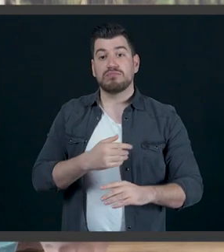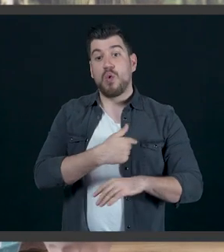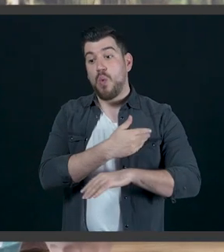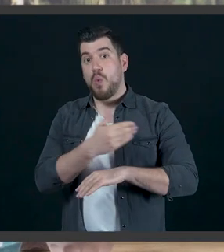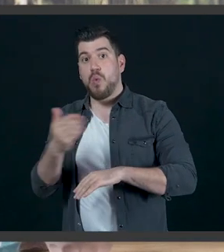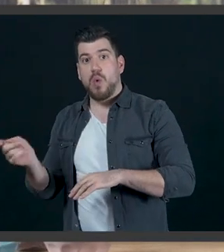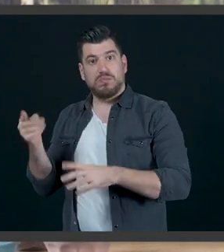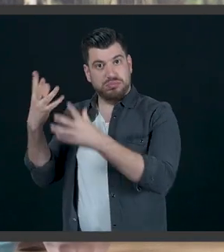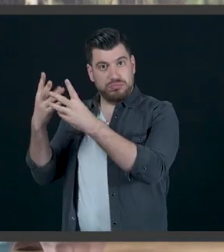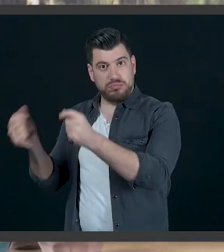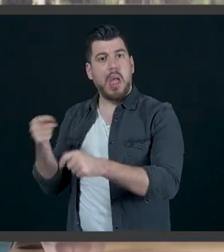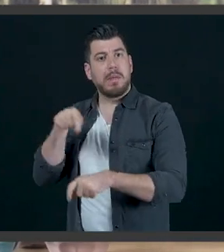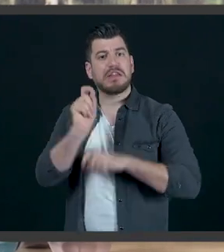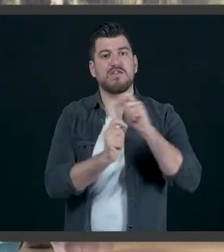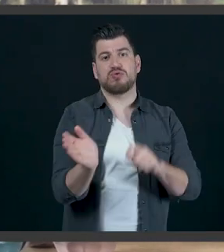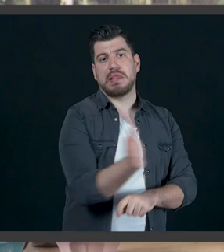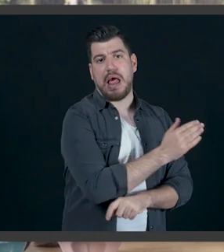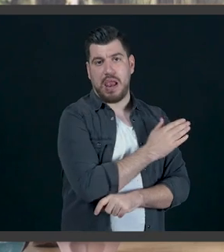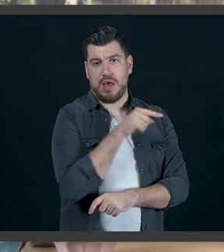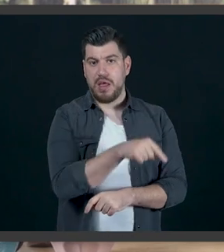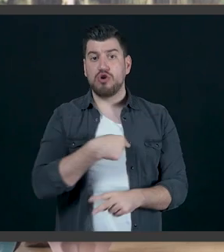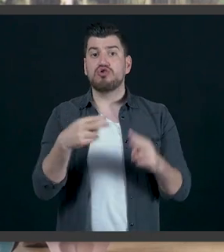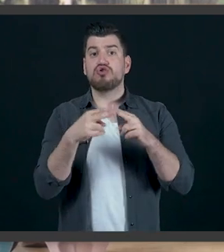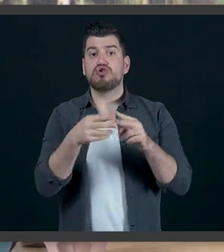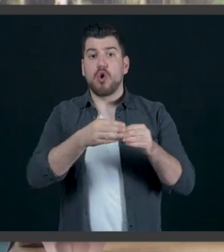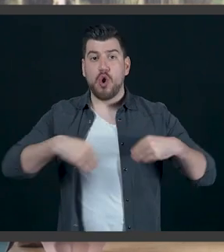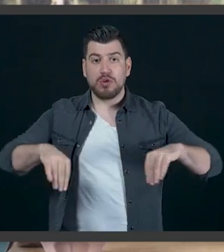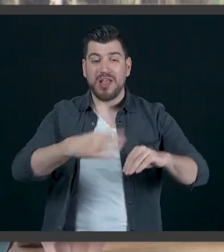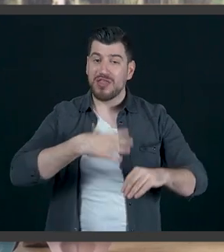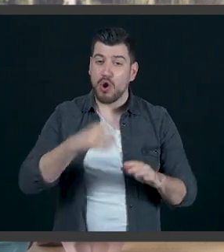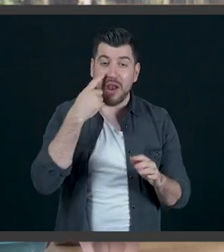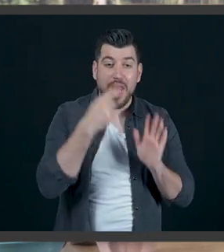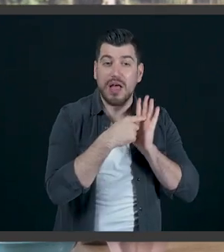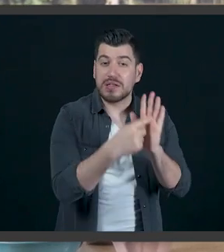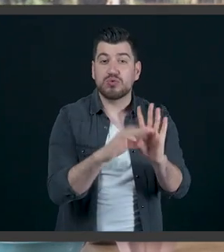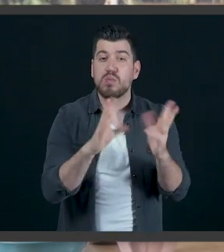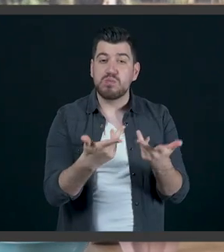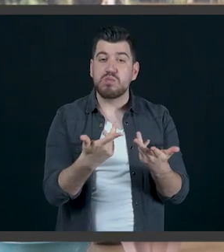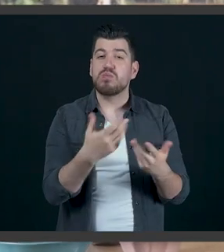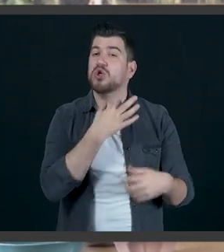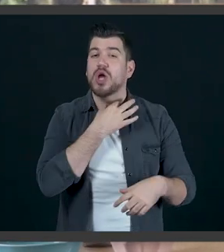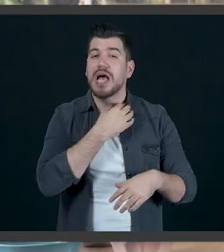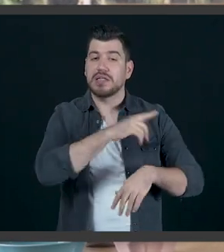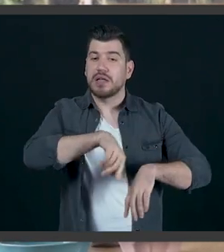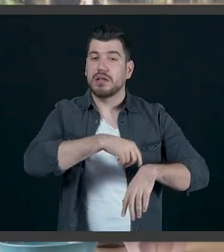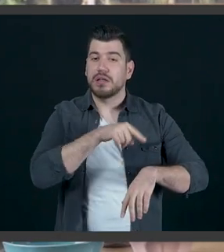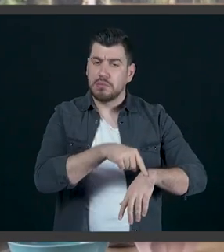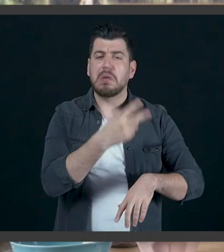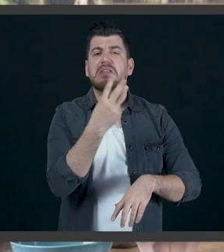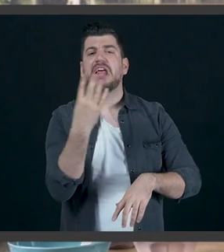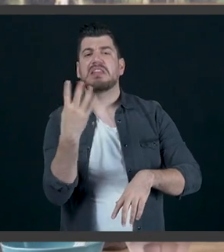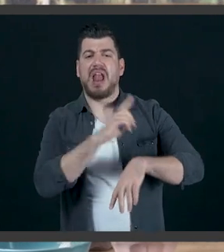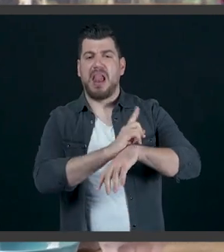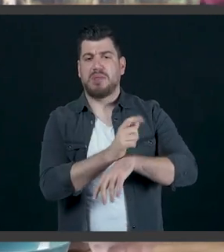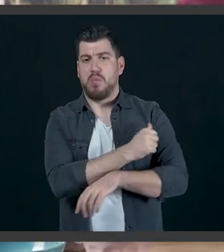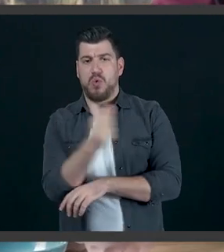αυτά, εμείς θα ετοιμάσουμε τα υπόλοιπα υλικά. Γιατί θέλω να σας δείξω ότι η σοκολατόπιτα, σαν χρόνος εκτέλεσης, δεν θα σας πάρει παραπάνω από 3-4 λεπτάκια.